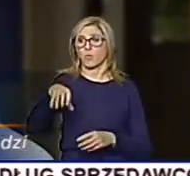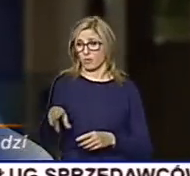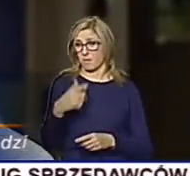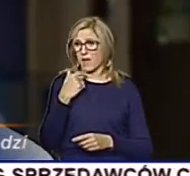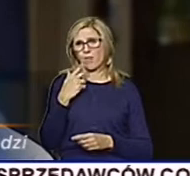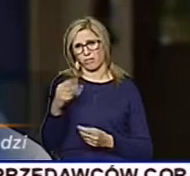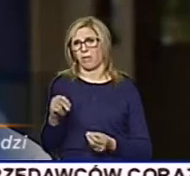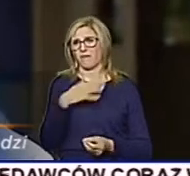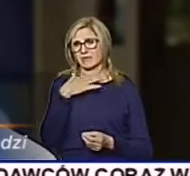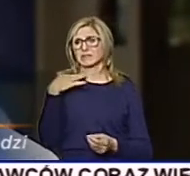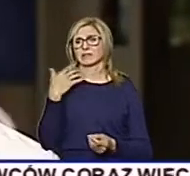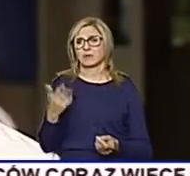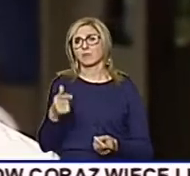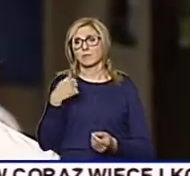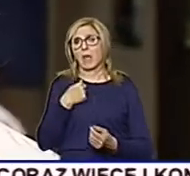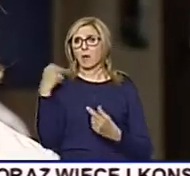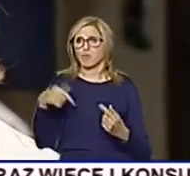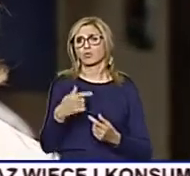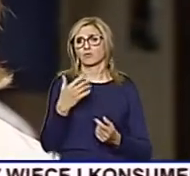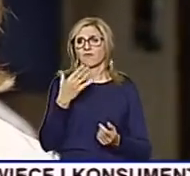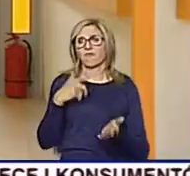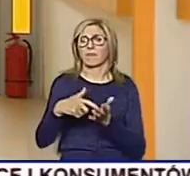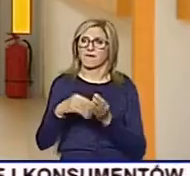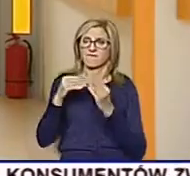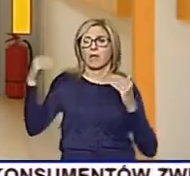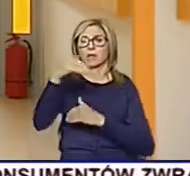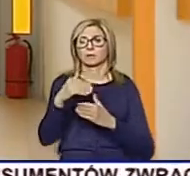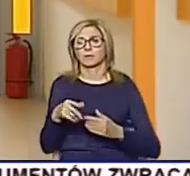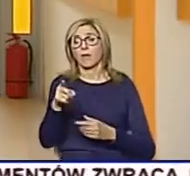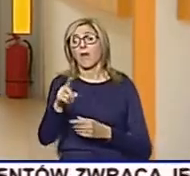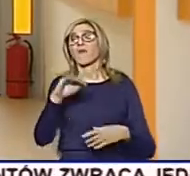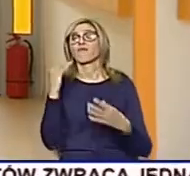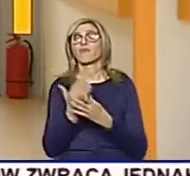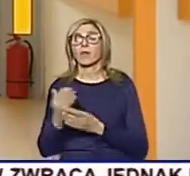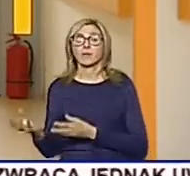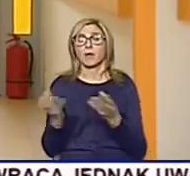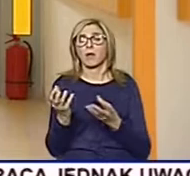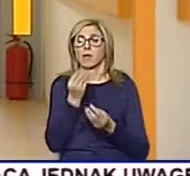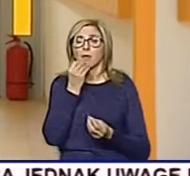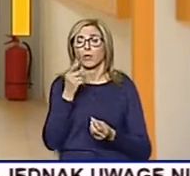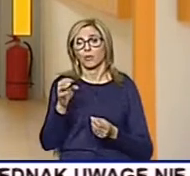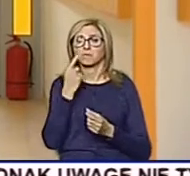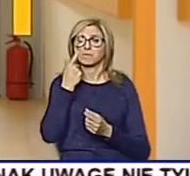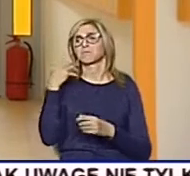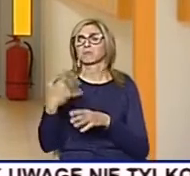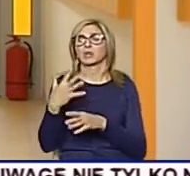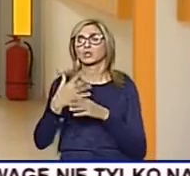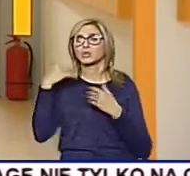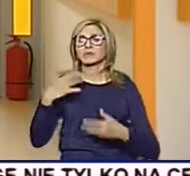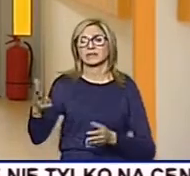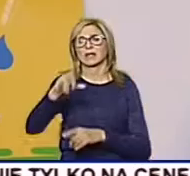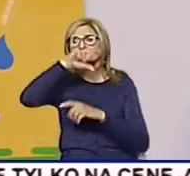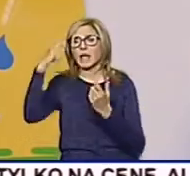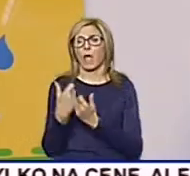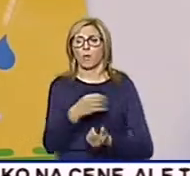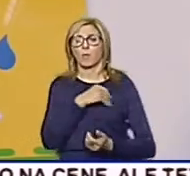mało. Także chyba możemy oczekiwać więcej. Firma cateringowa obsługuje około 50 szpitali w całej